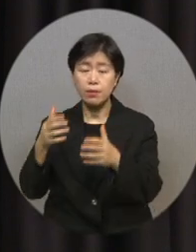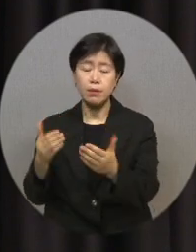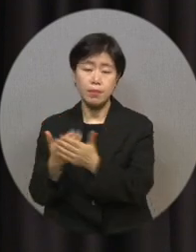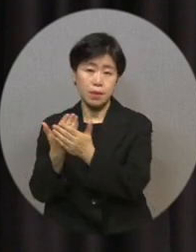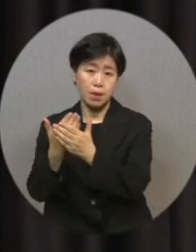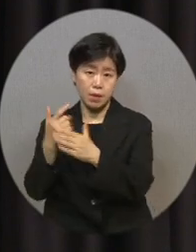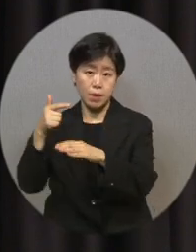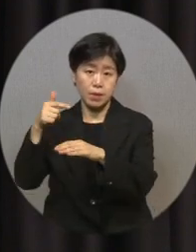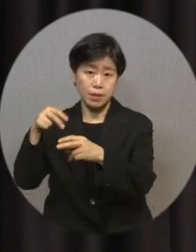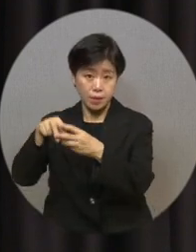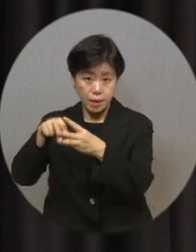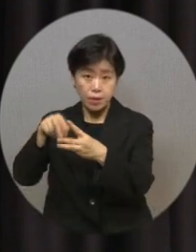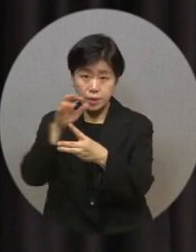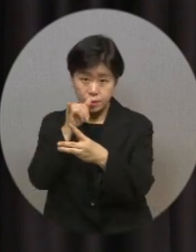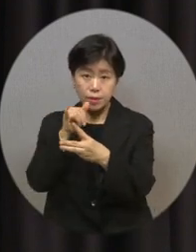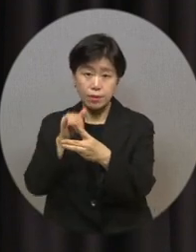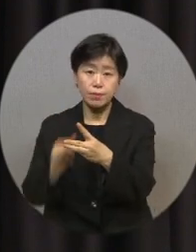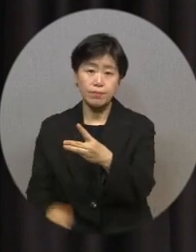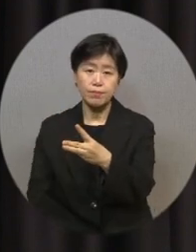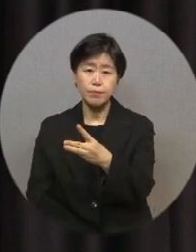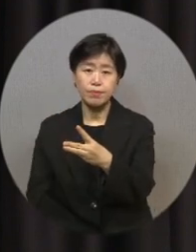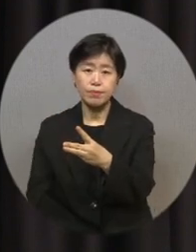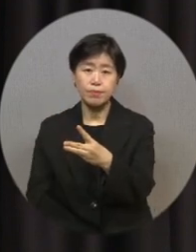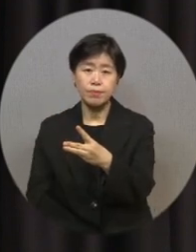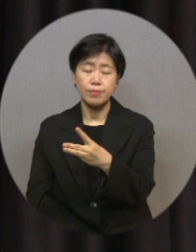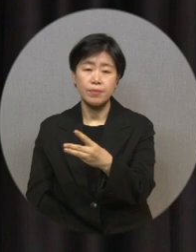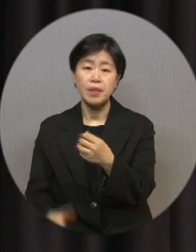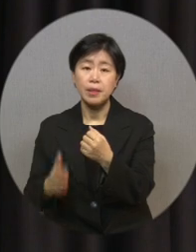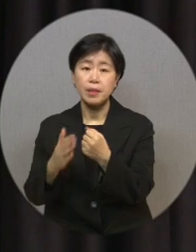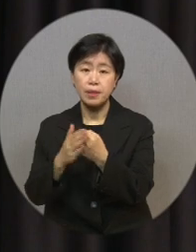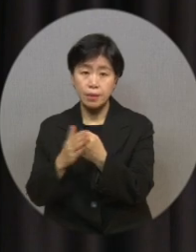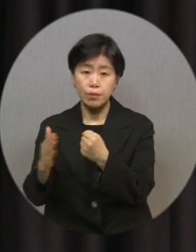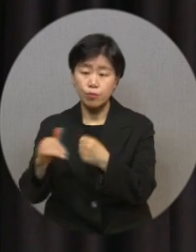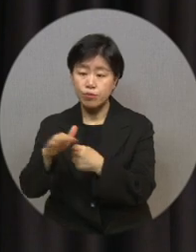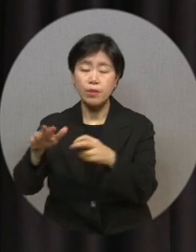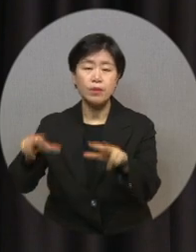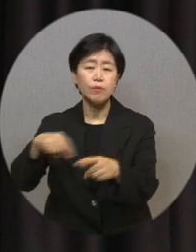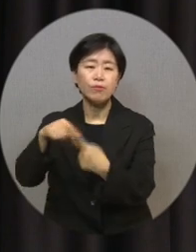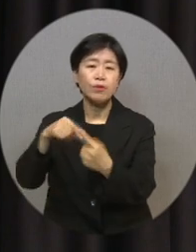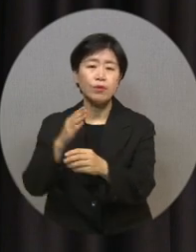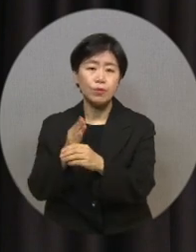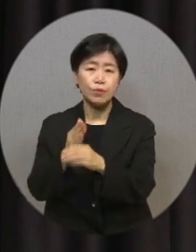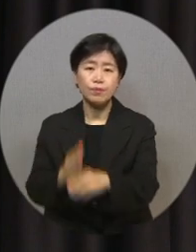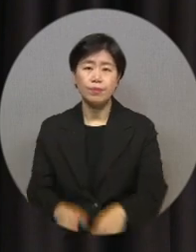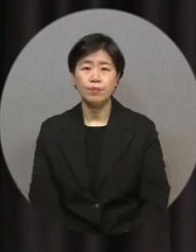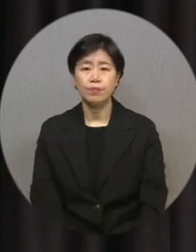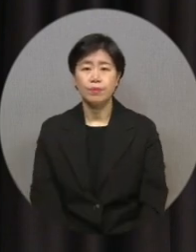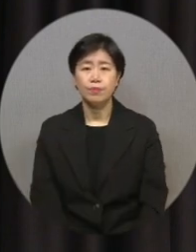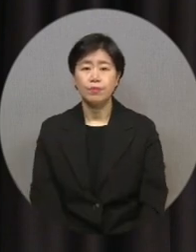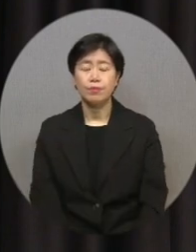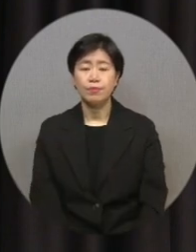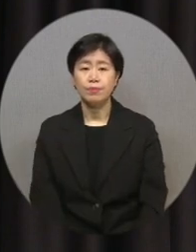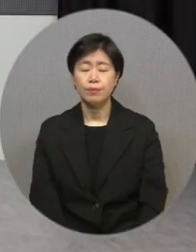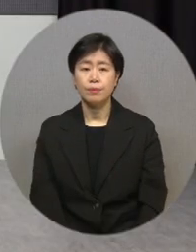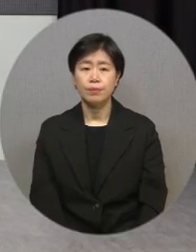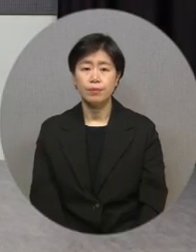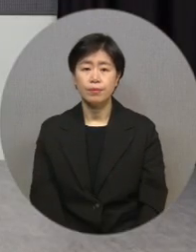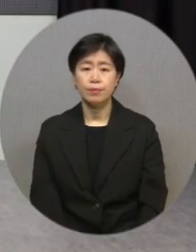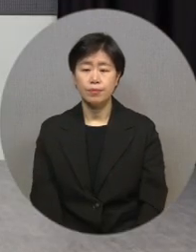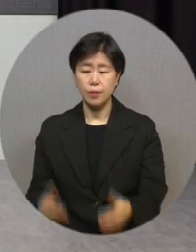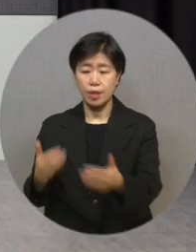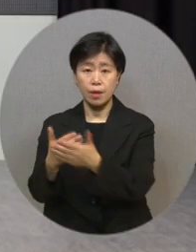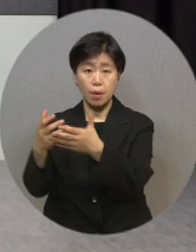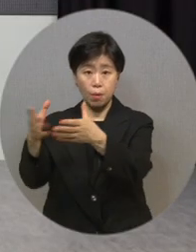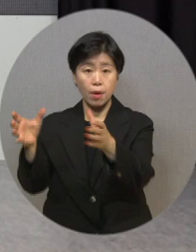3본부 1센터를 중심으로 저희가 운영이 되고 있습니다 원장님 밑에 예 개발원에